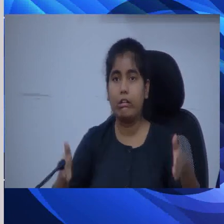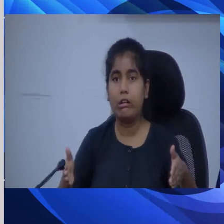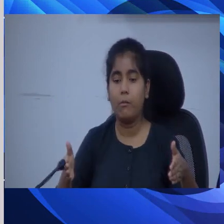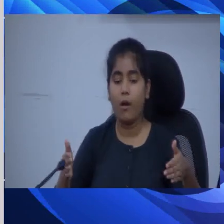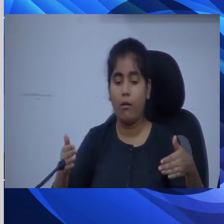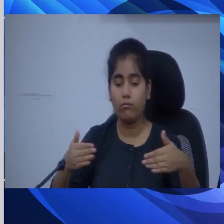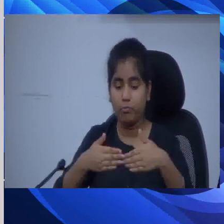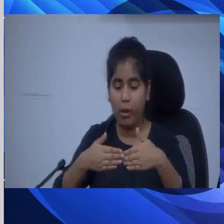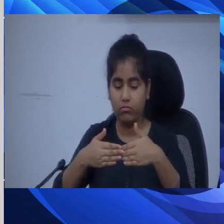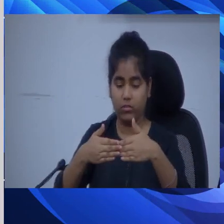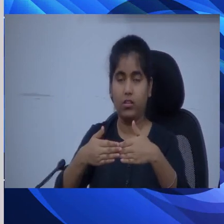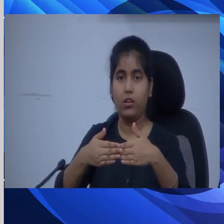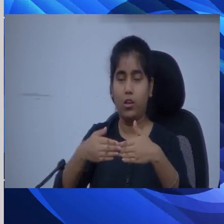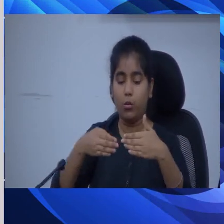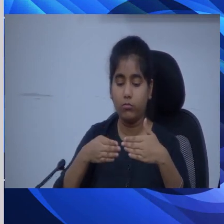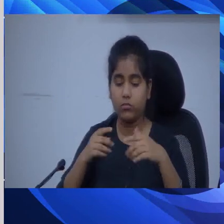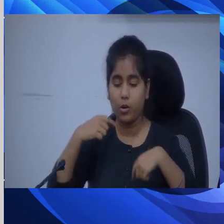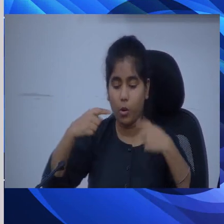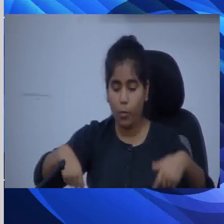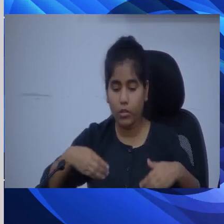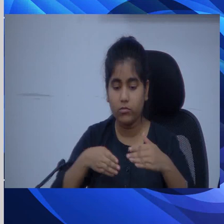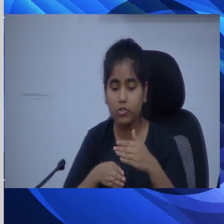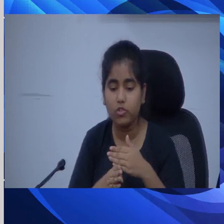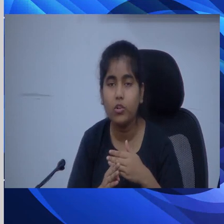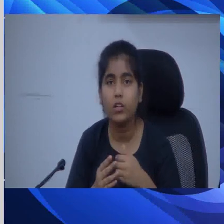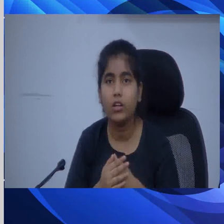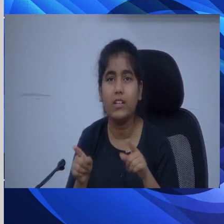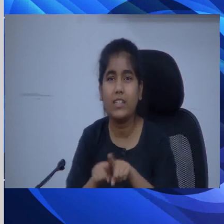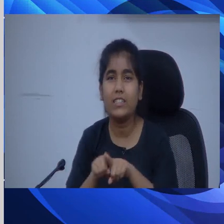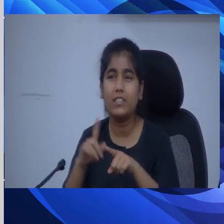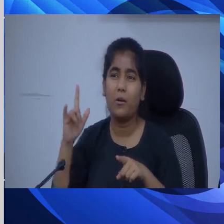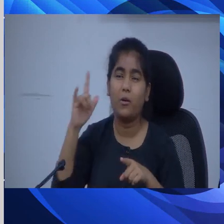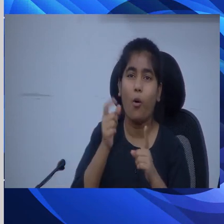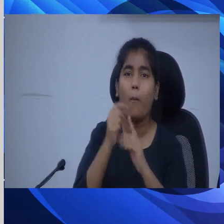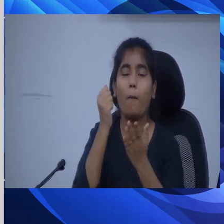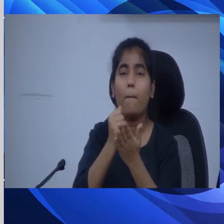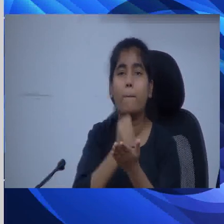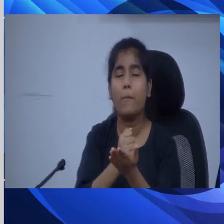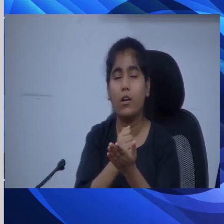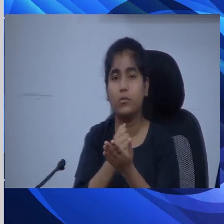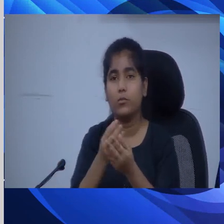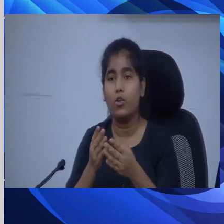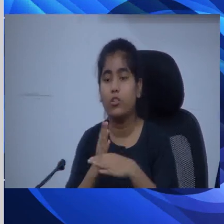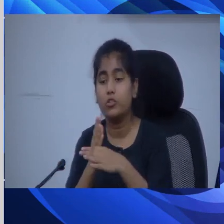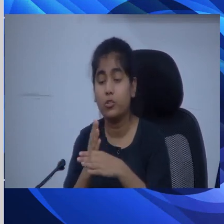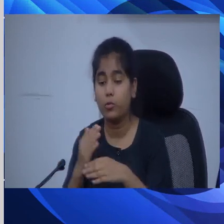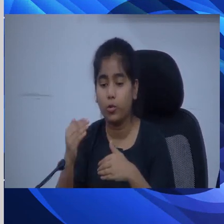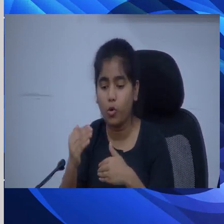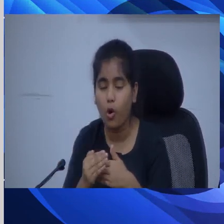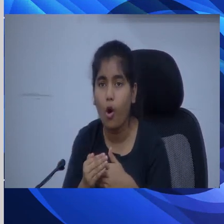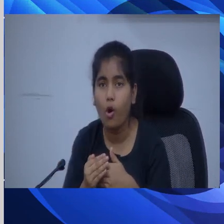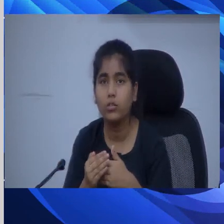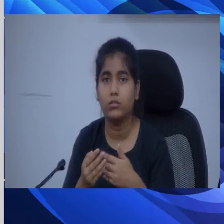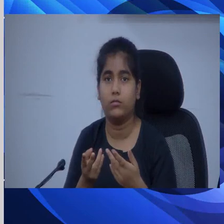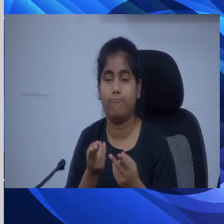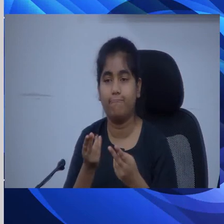आएगा और अगर आपकी आगे से बंद है टेबल तो वो आपके पास पास नहीं पहुंच पाएगा। आप खुद अगर एयरपोर्ट पे जाते हैं अपना पासपोर्ट देते हैं तो आप बिल्कुल उनके